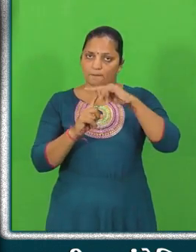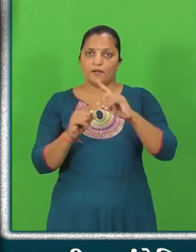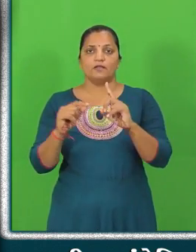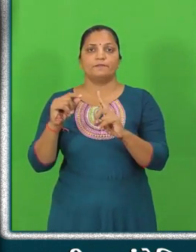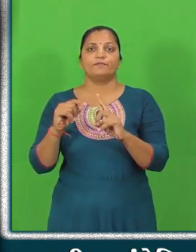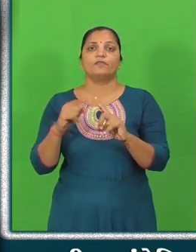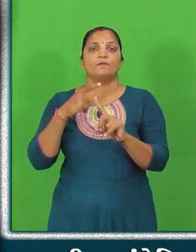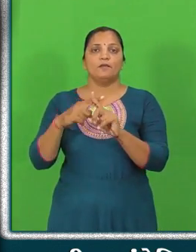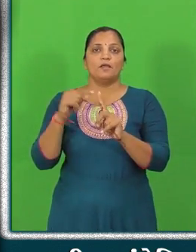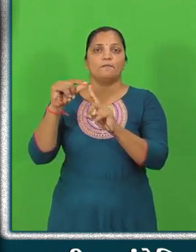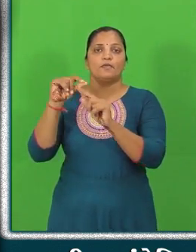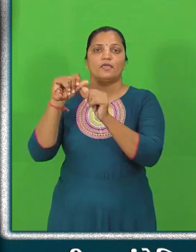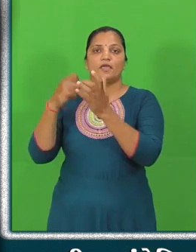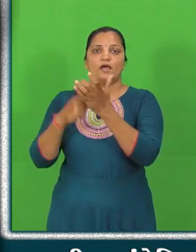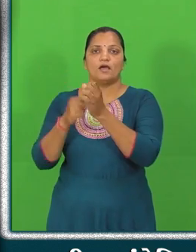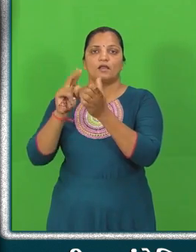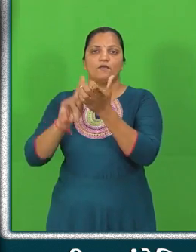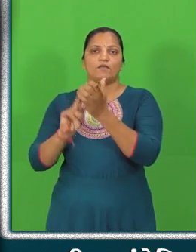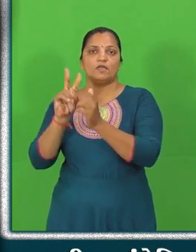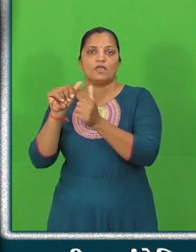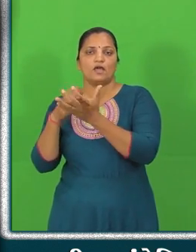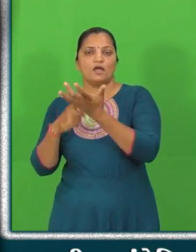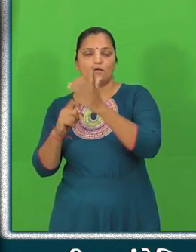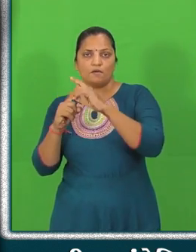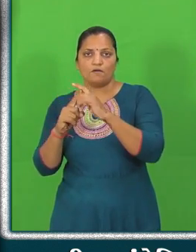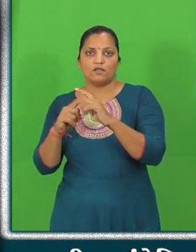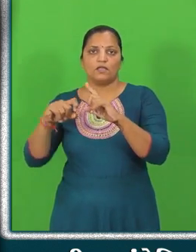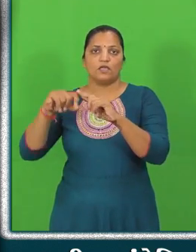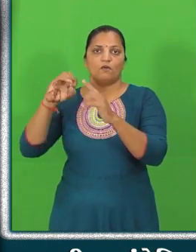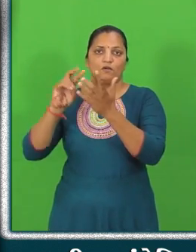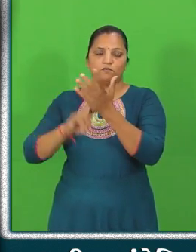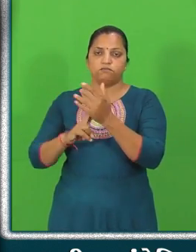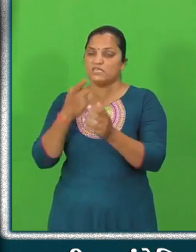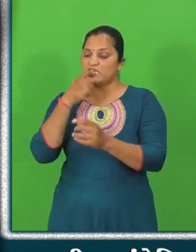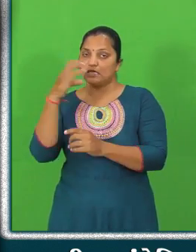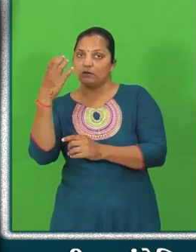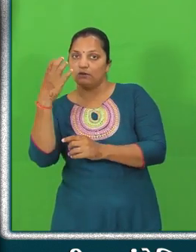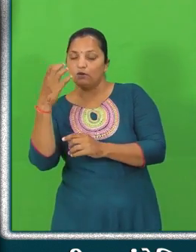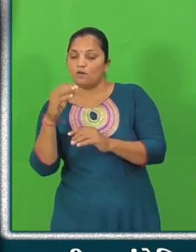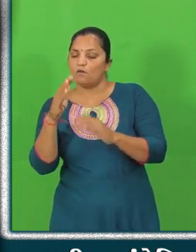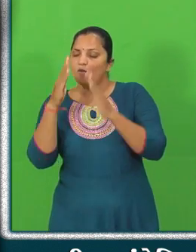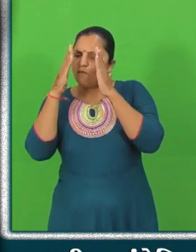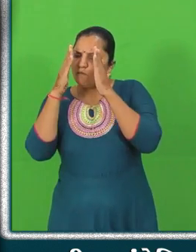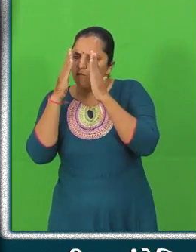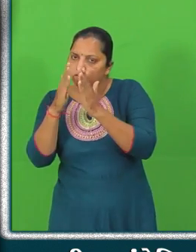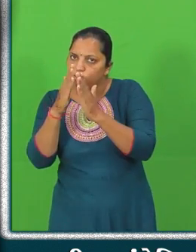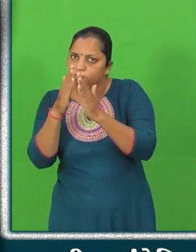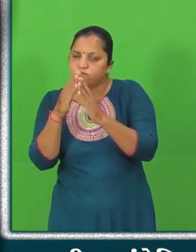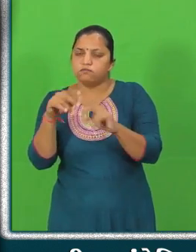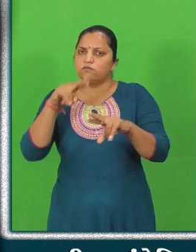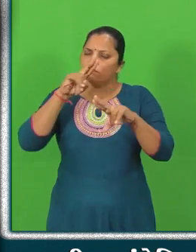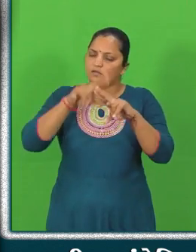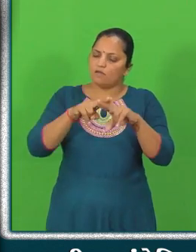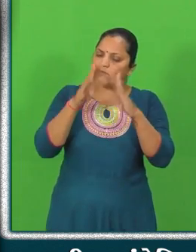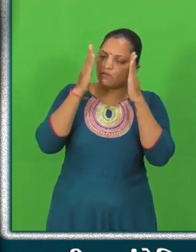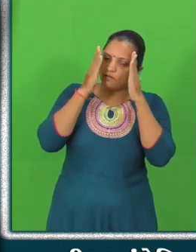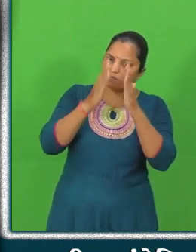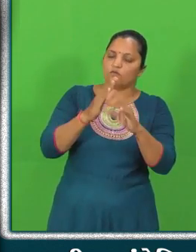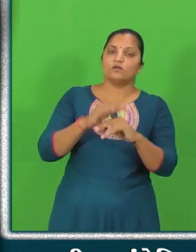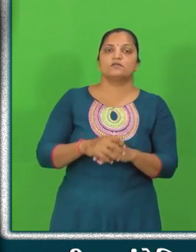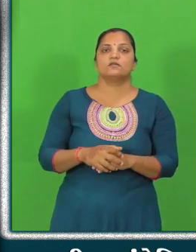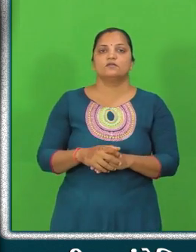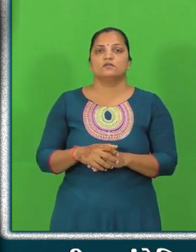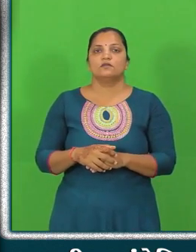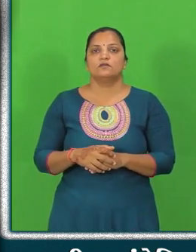અને અરીસો ગોલીય છે, ગોલીય ભાગ હોવાથી દરેક વખતે એ ફોકસ ક્યાં થશે, એના એફ પર જ ફોકસ